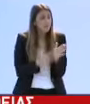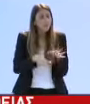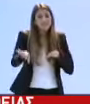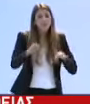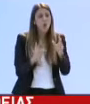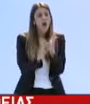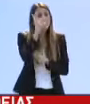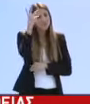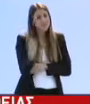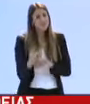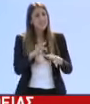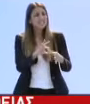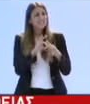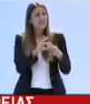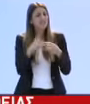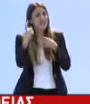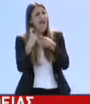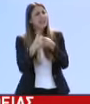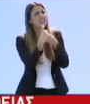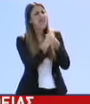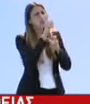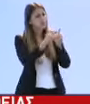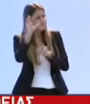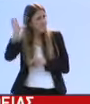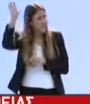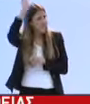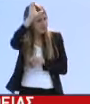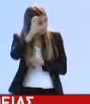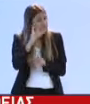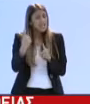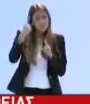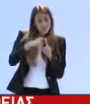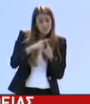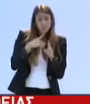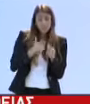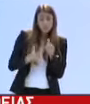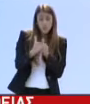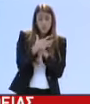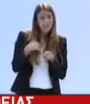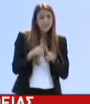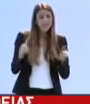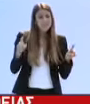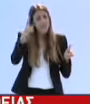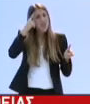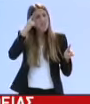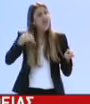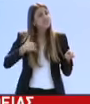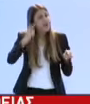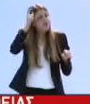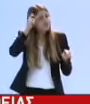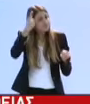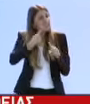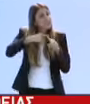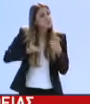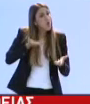ανάπτυξης, σε συνεργασία με τους εταίρους μας, αλλά αξιοποιώντας πρωτίστως τις δικές μας ιδέες και τις δικές